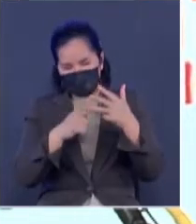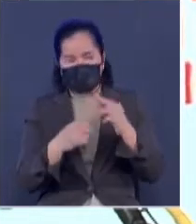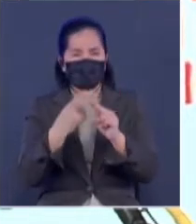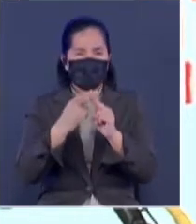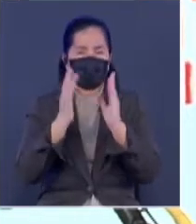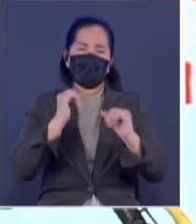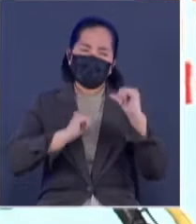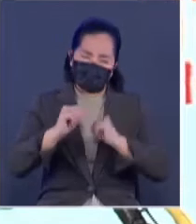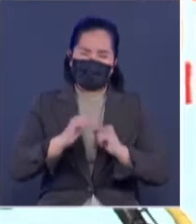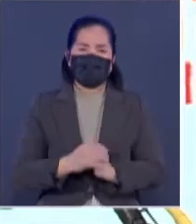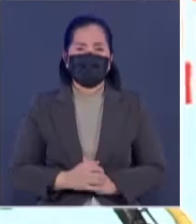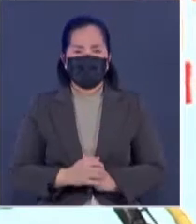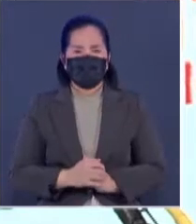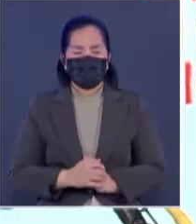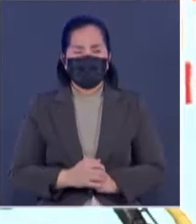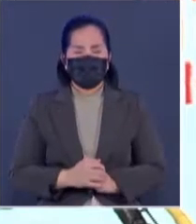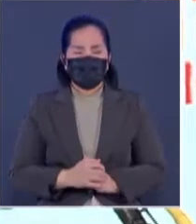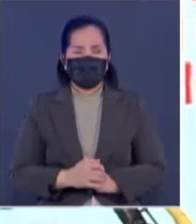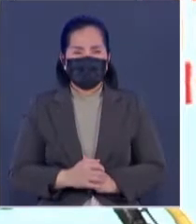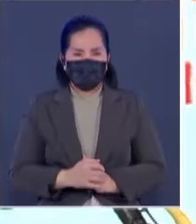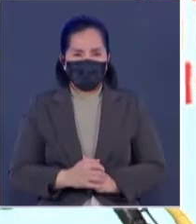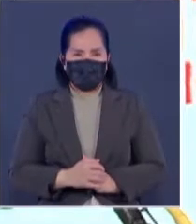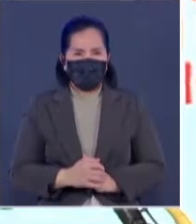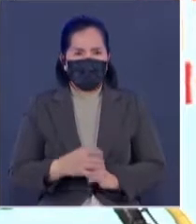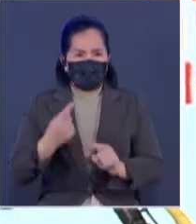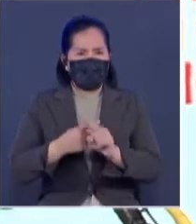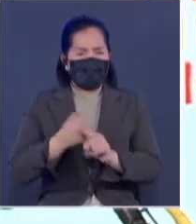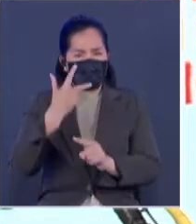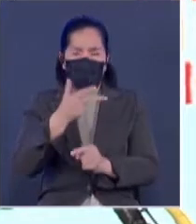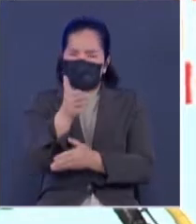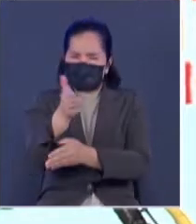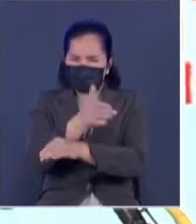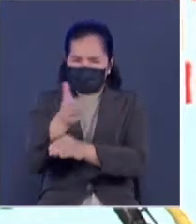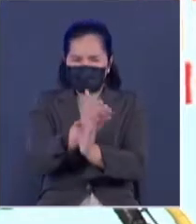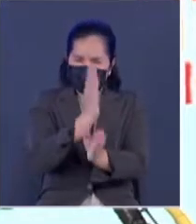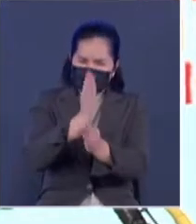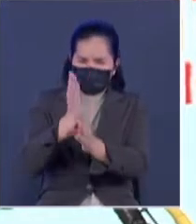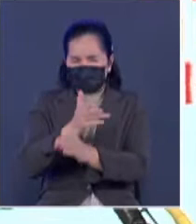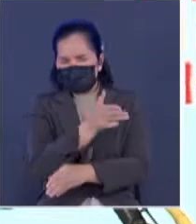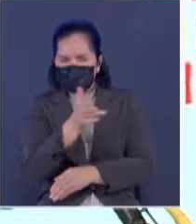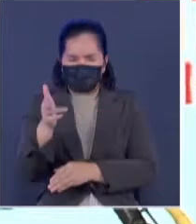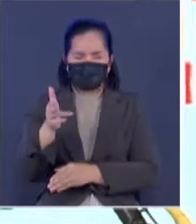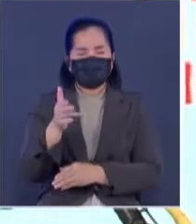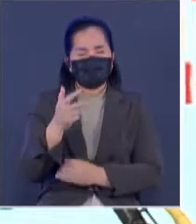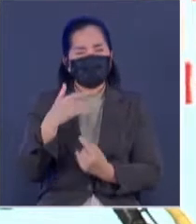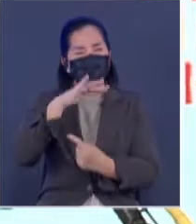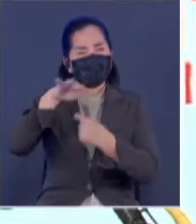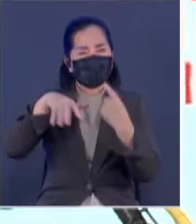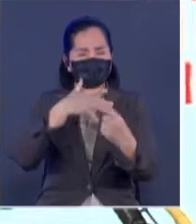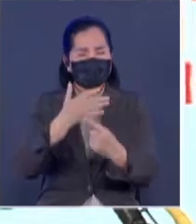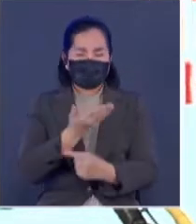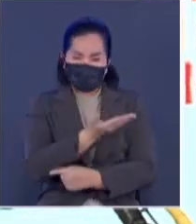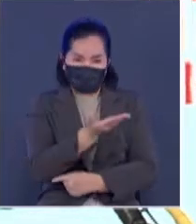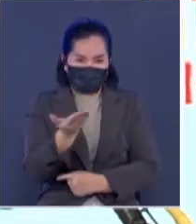พี่ๆน้องๆแบบมากมายหลายคนมากครับ3เดือนที่นั่นมันเป็นบรรยากาศที่ผมว่าไม่น่าจะมีใ